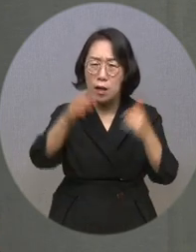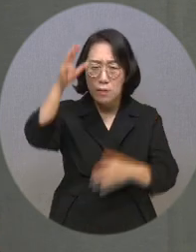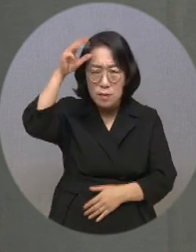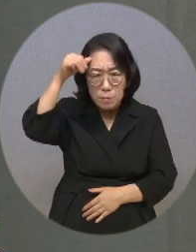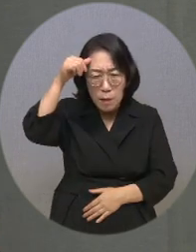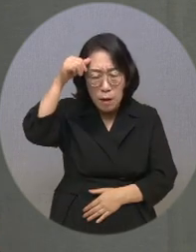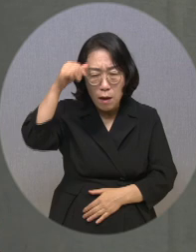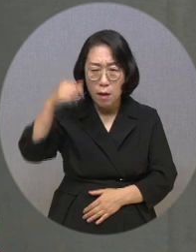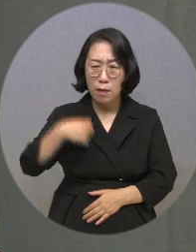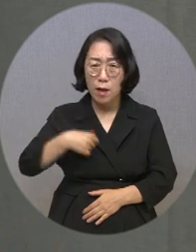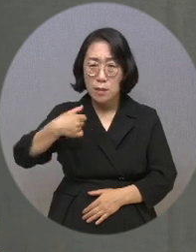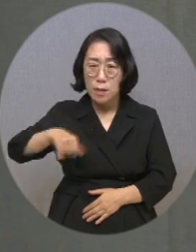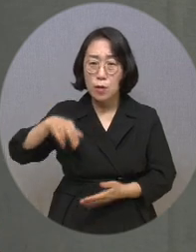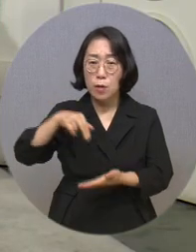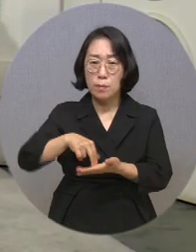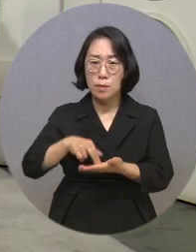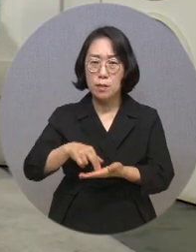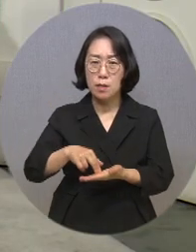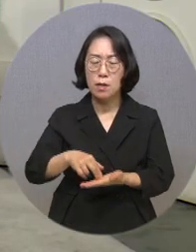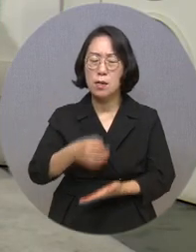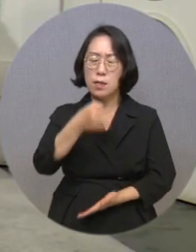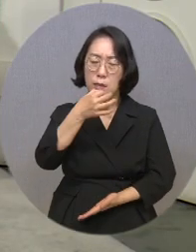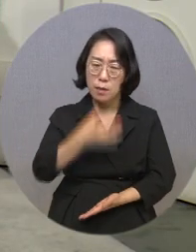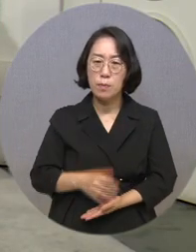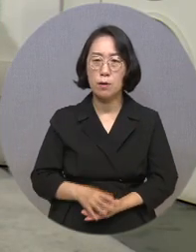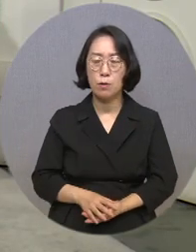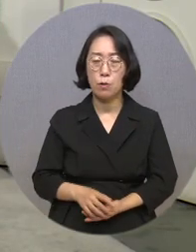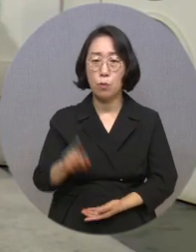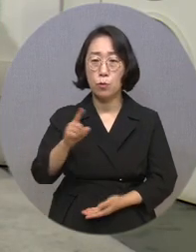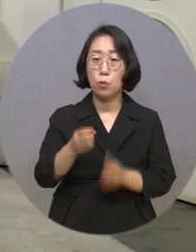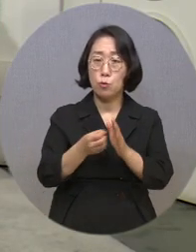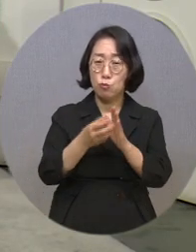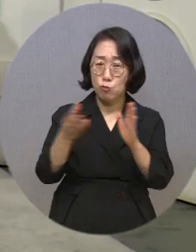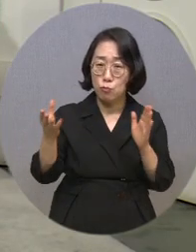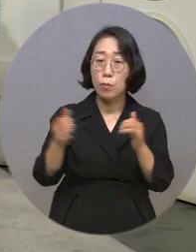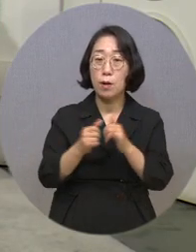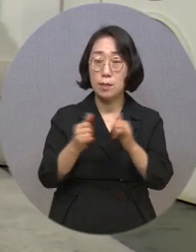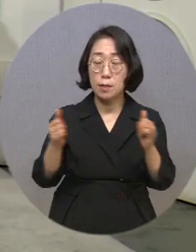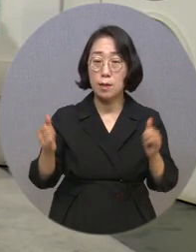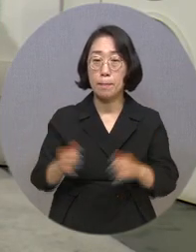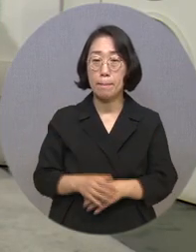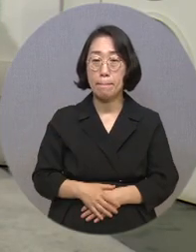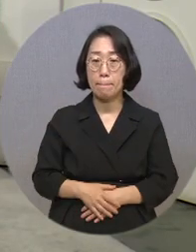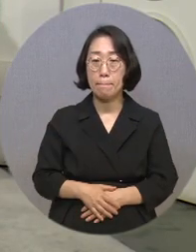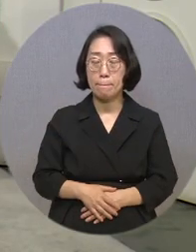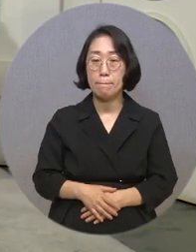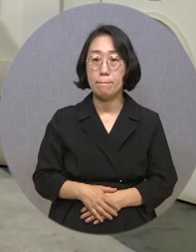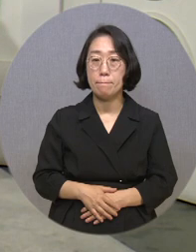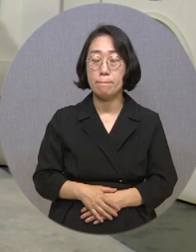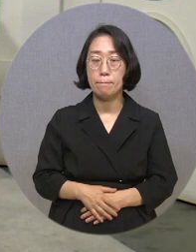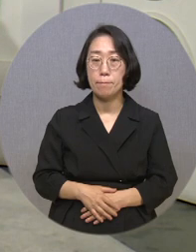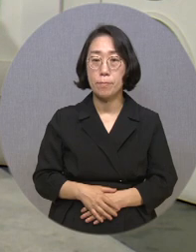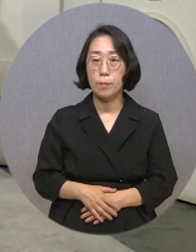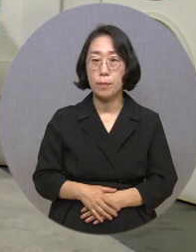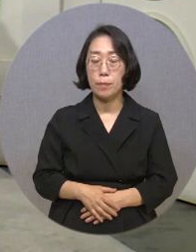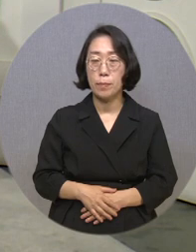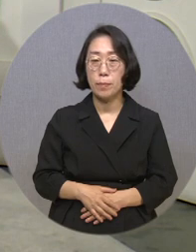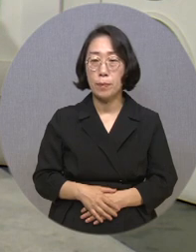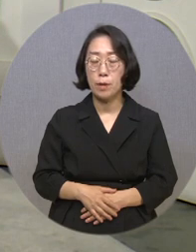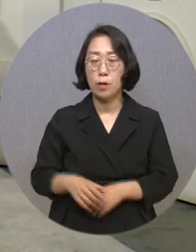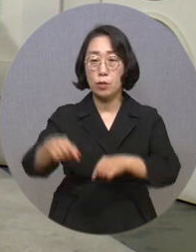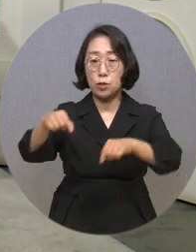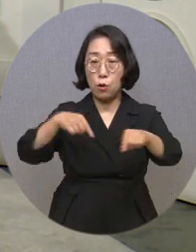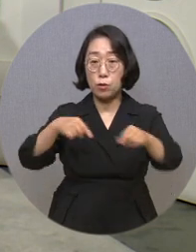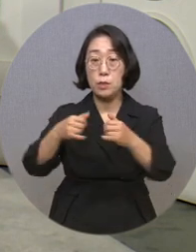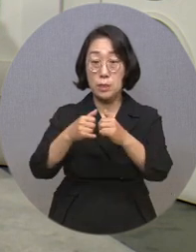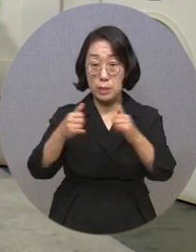얘기를 하더라고요. 그럼요. 어느 그 유명한 분인데 내가 여기서 그 밝히진 못하지만은